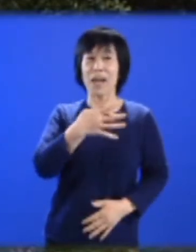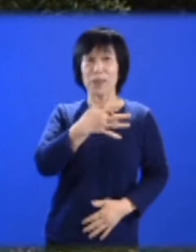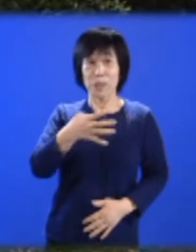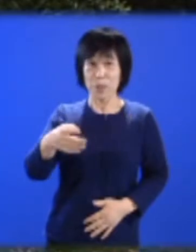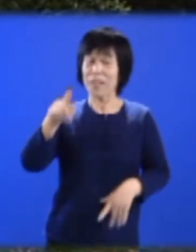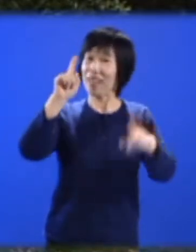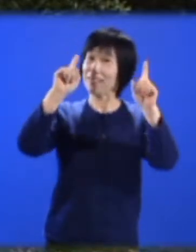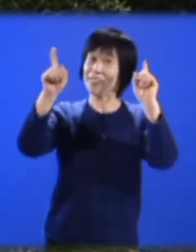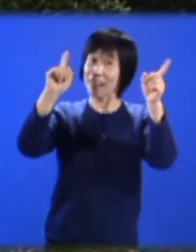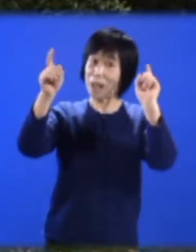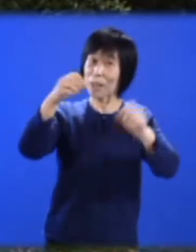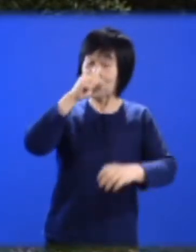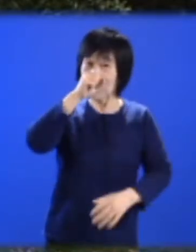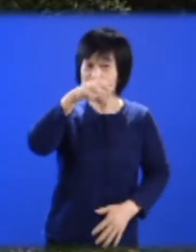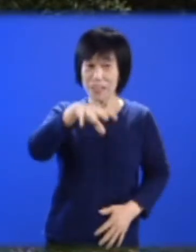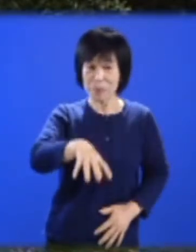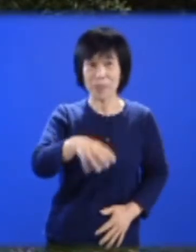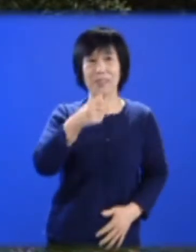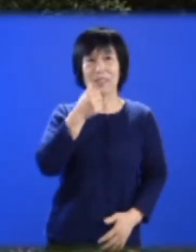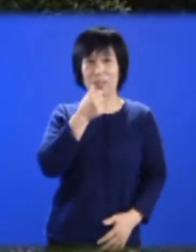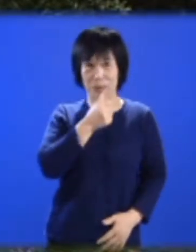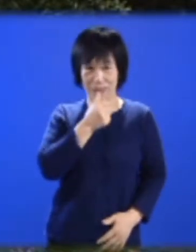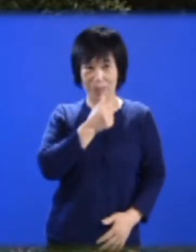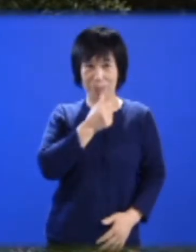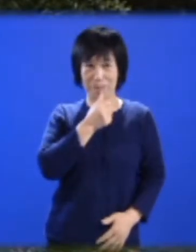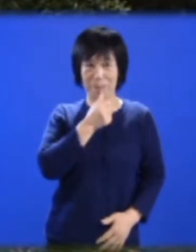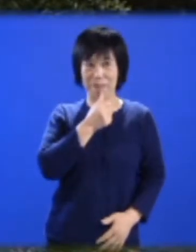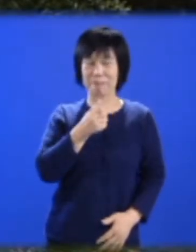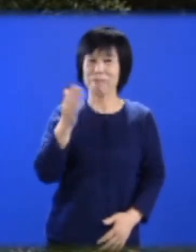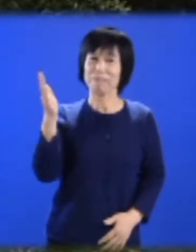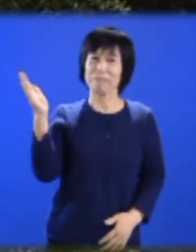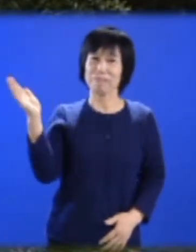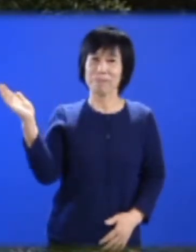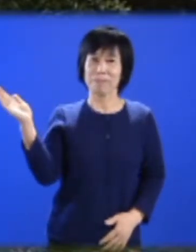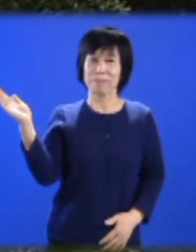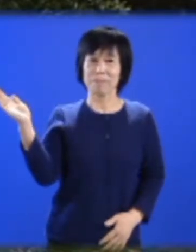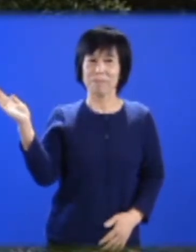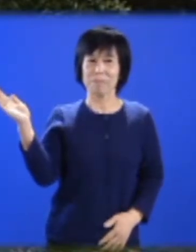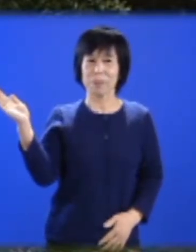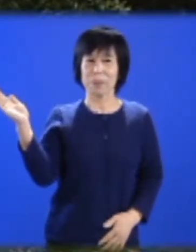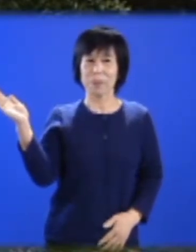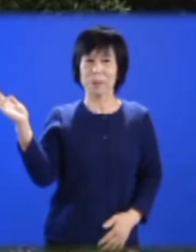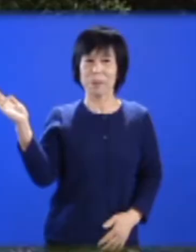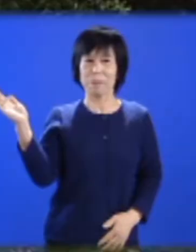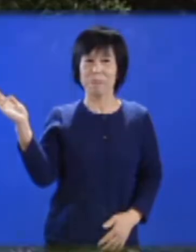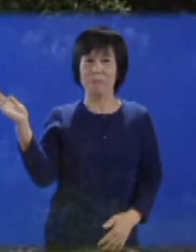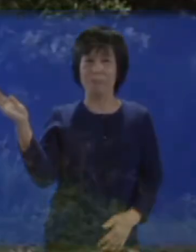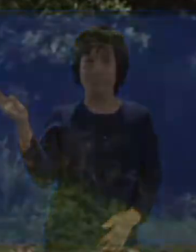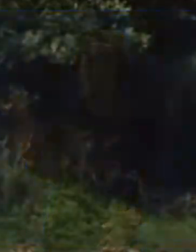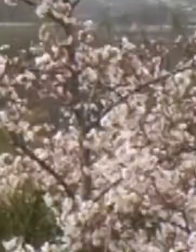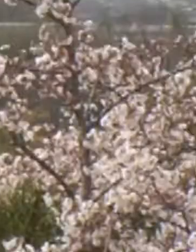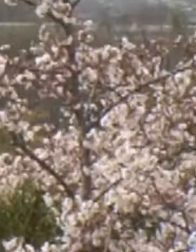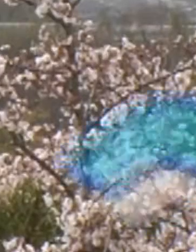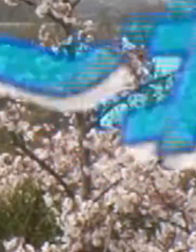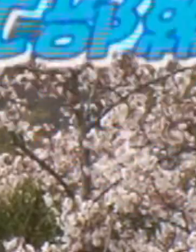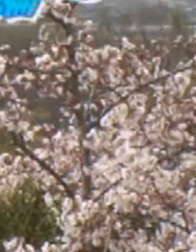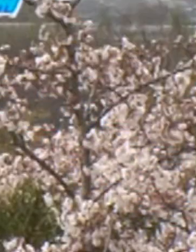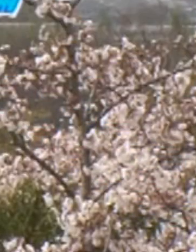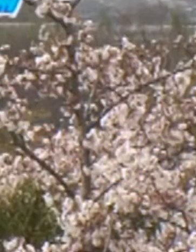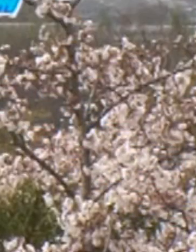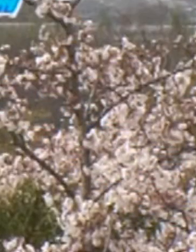お出かけスポットをご紹介しますよ。それじゃあチャンネル四日市スタート。